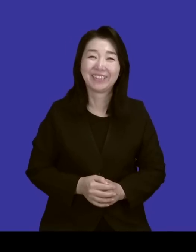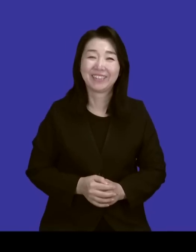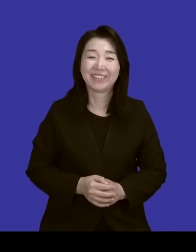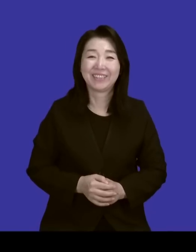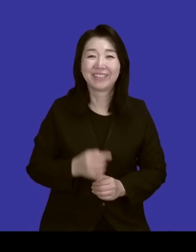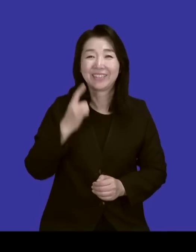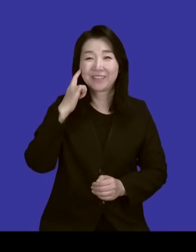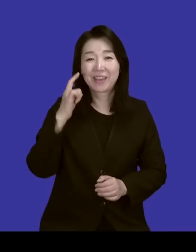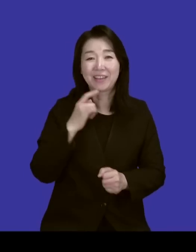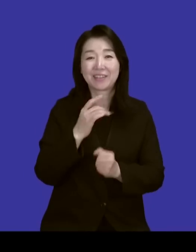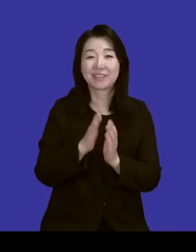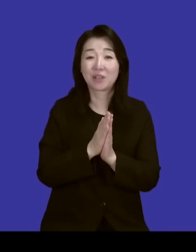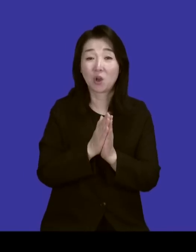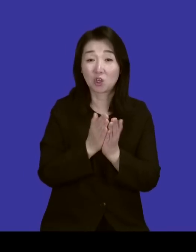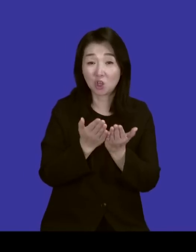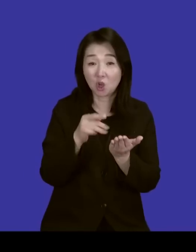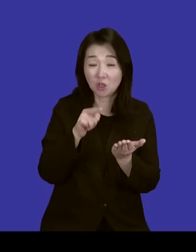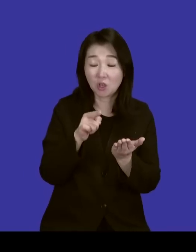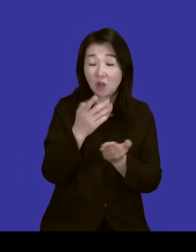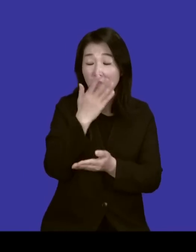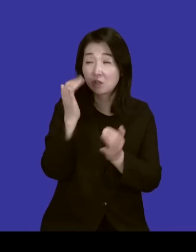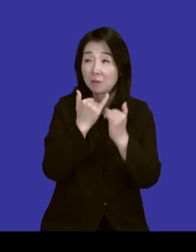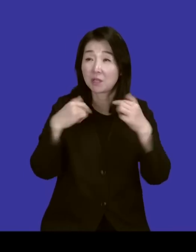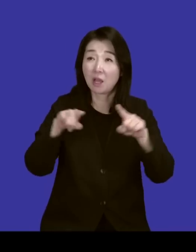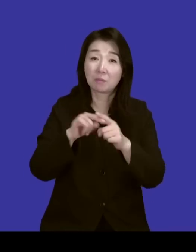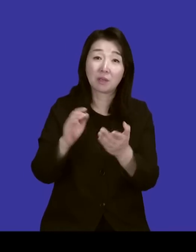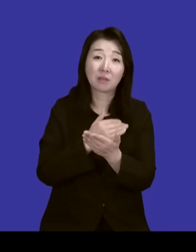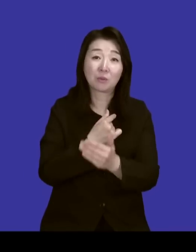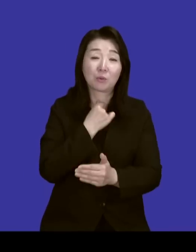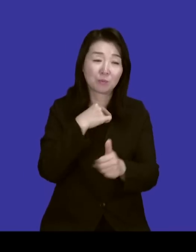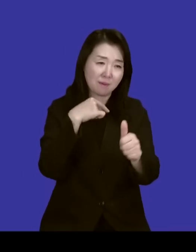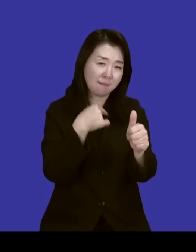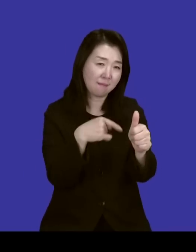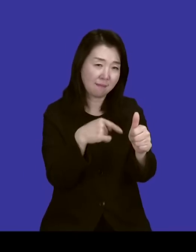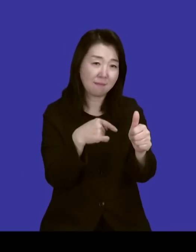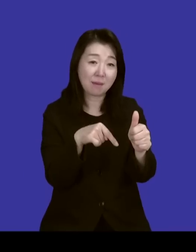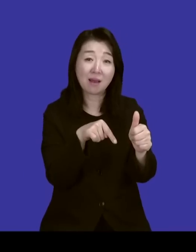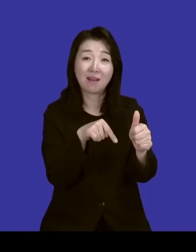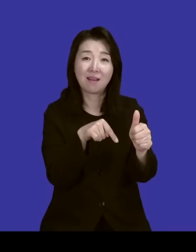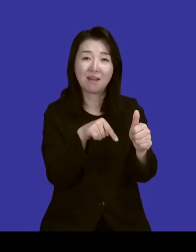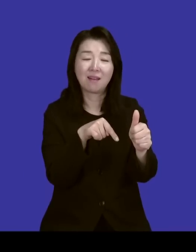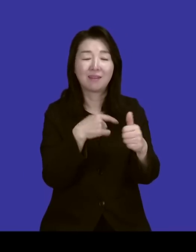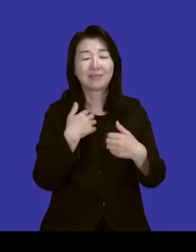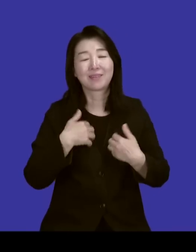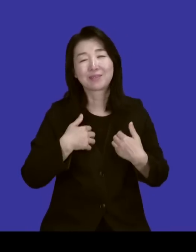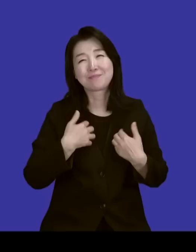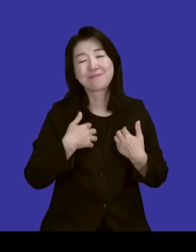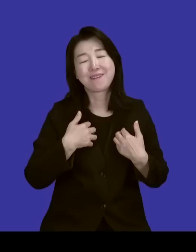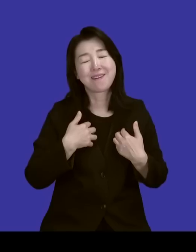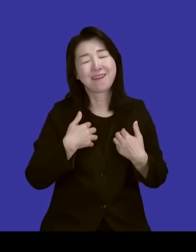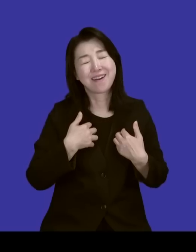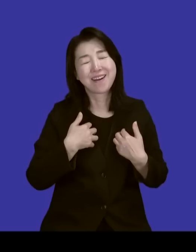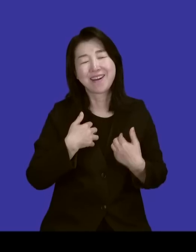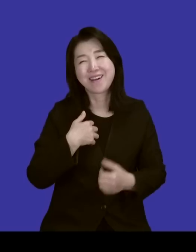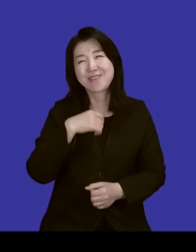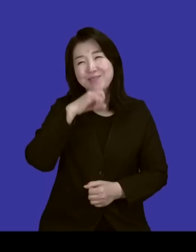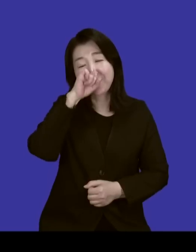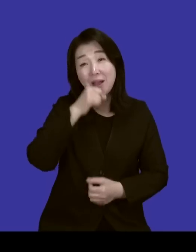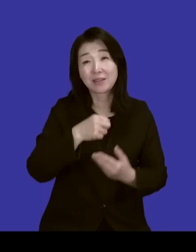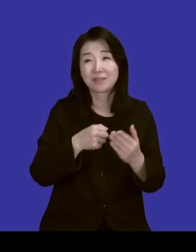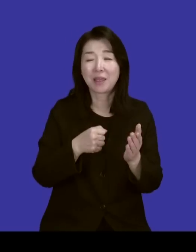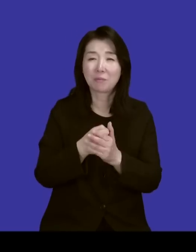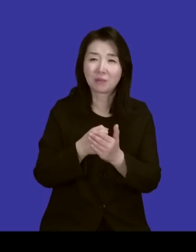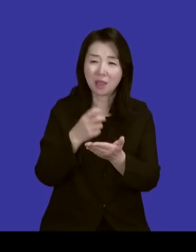성경을 젊은이들에게 같이 나누고 가르치는 것이 예. 너무 기쁘고 즐거워 갖고 다 잊어버렸고요. 예.